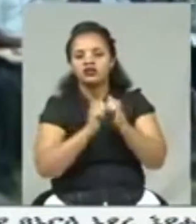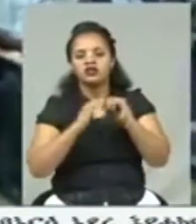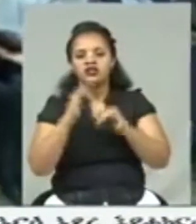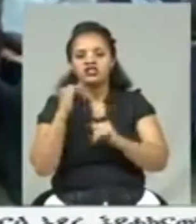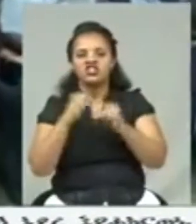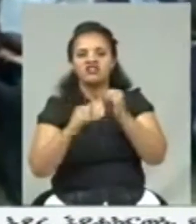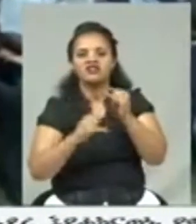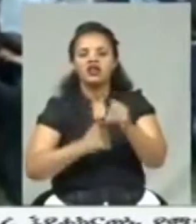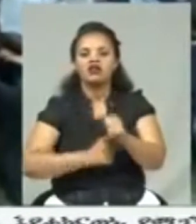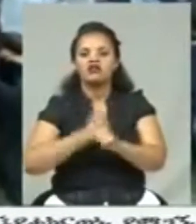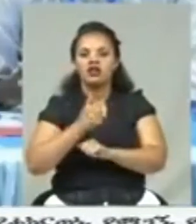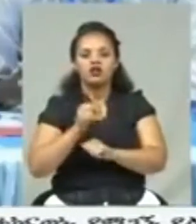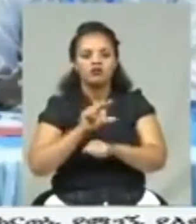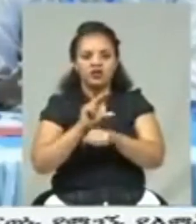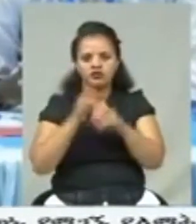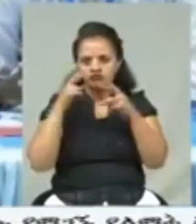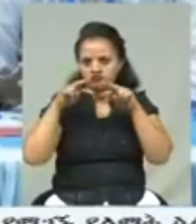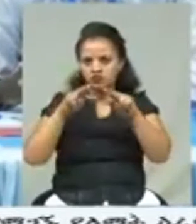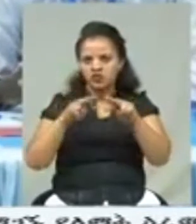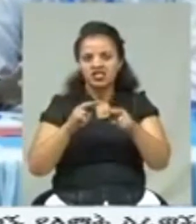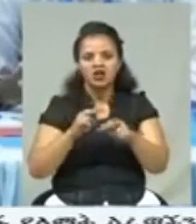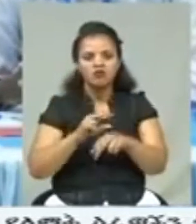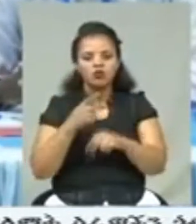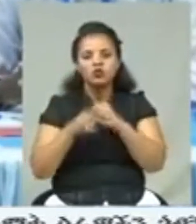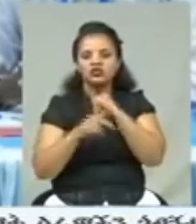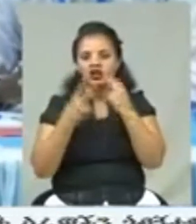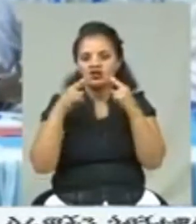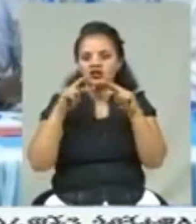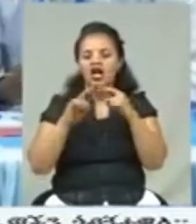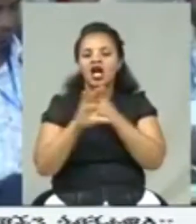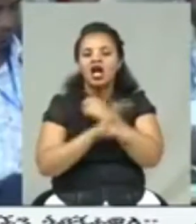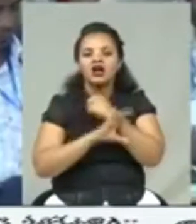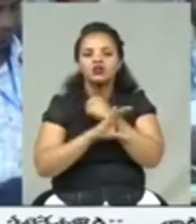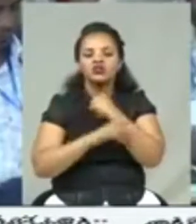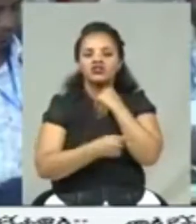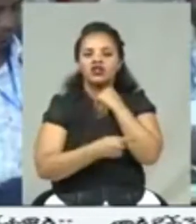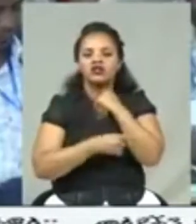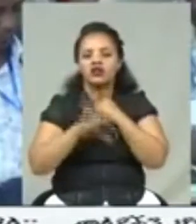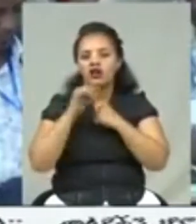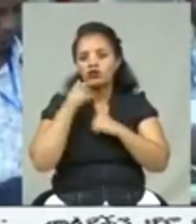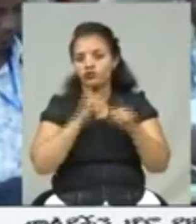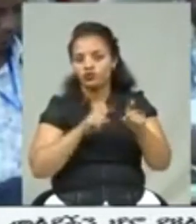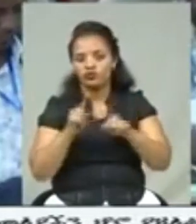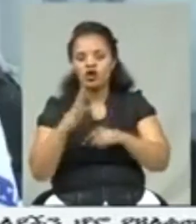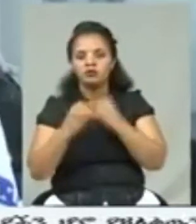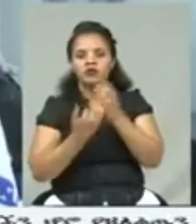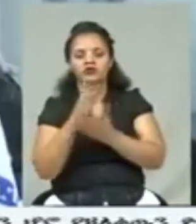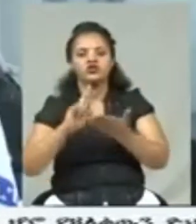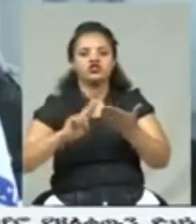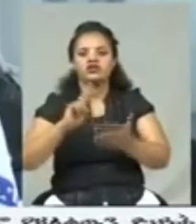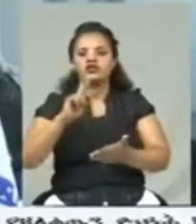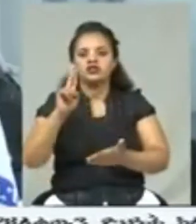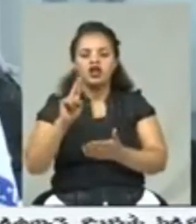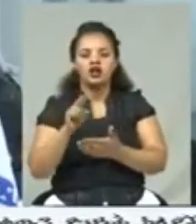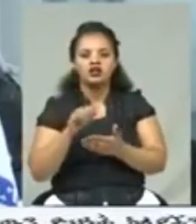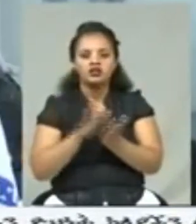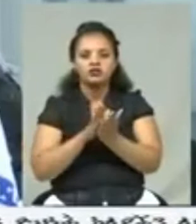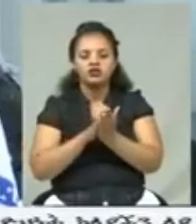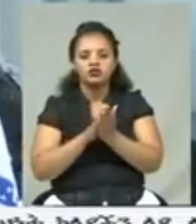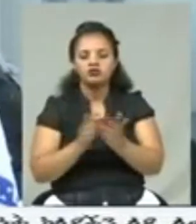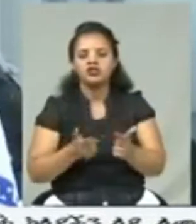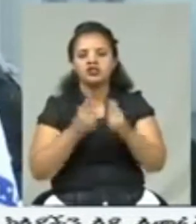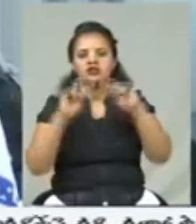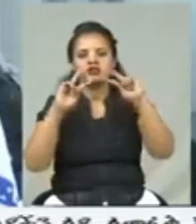ጫፍ የረገጠ ብሔር ተኮር የፖለቲካ አታያዮች አገሪቱን እየተፈታተኗት ይገኛሉ ያሉት ደግሞ የአርባ ምንጭ ዩኒቨርሲቲ የአካዳሚ ጉዳዮች